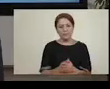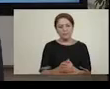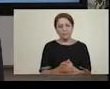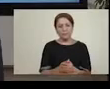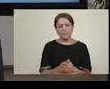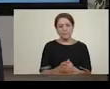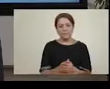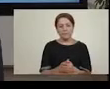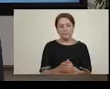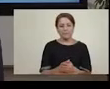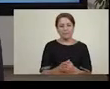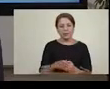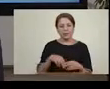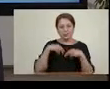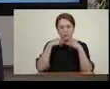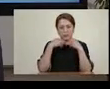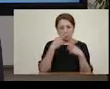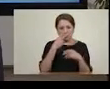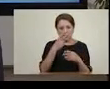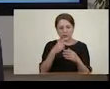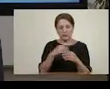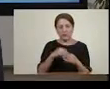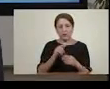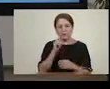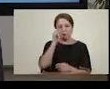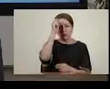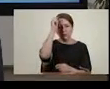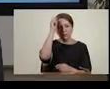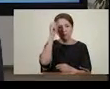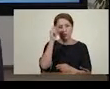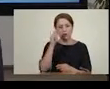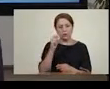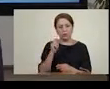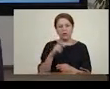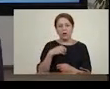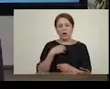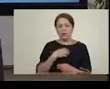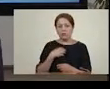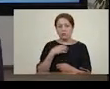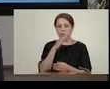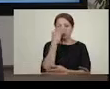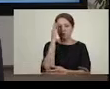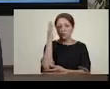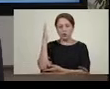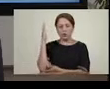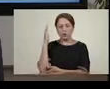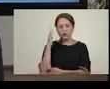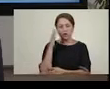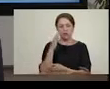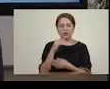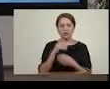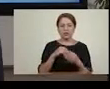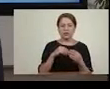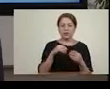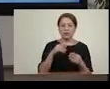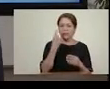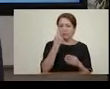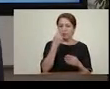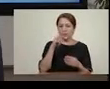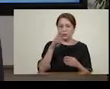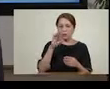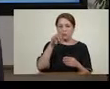Demak, ahamiyat beramiz, baland bo'yli, asosan yog'ochlashgan bitta poyali, baquvvat